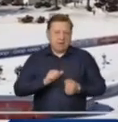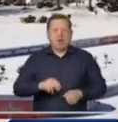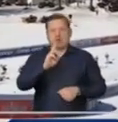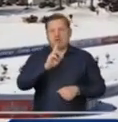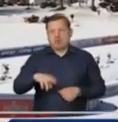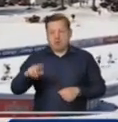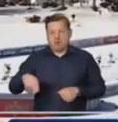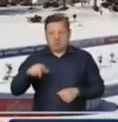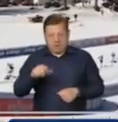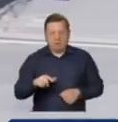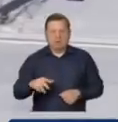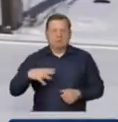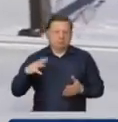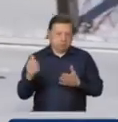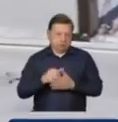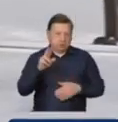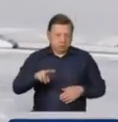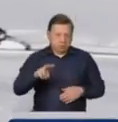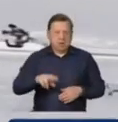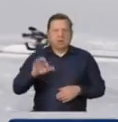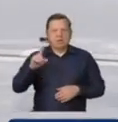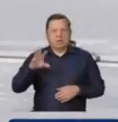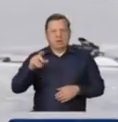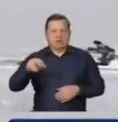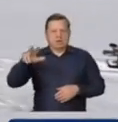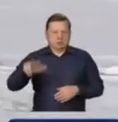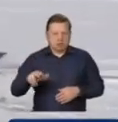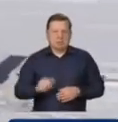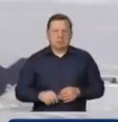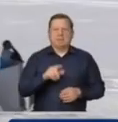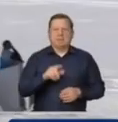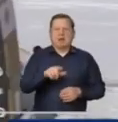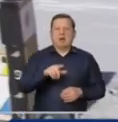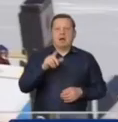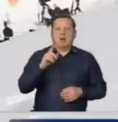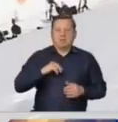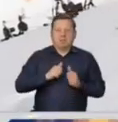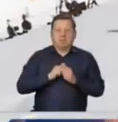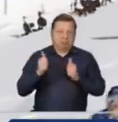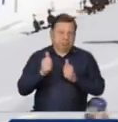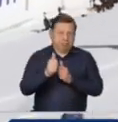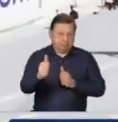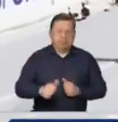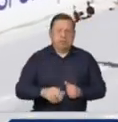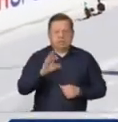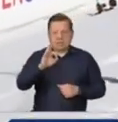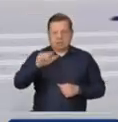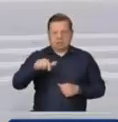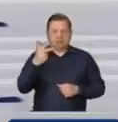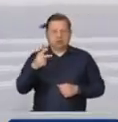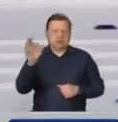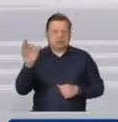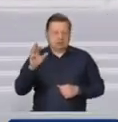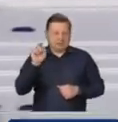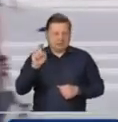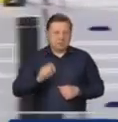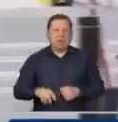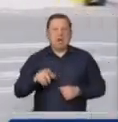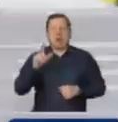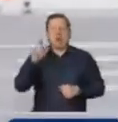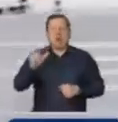Maiken Kaspersen-Falla i Słowenka Anna Maria Lampić. Ostatecznie ta pierwsza była szybsza o 300 sekundy. W męskim sprincie cały podium należało